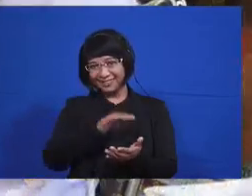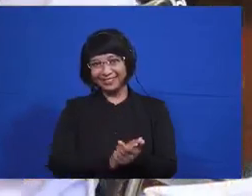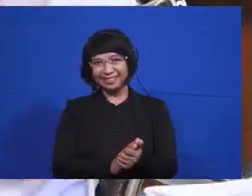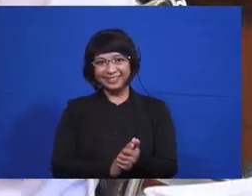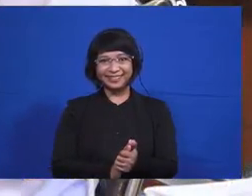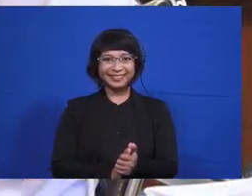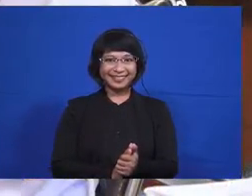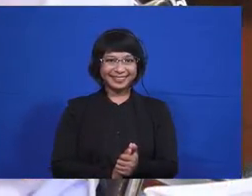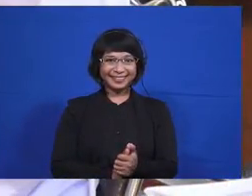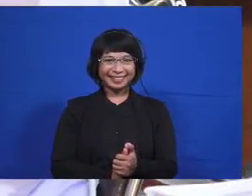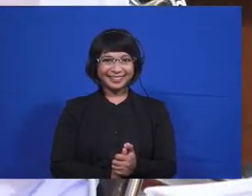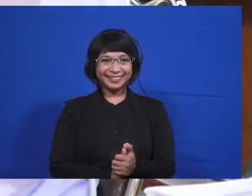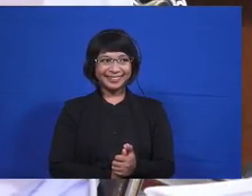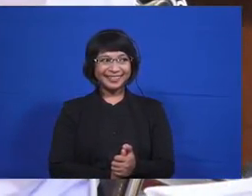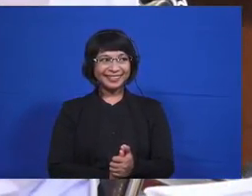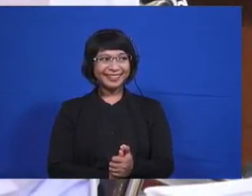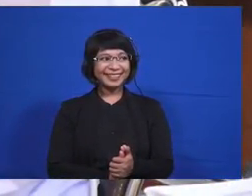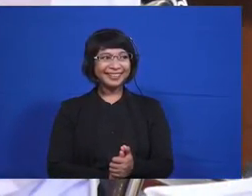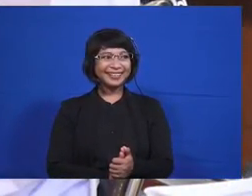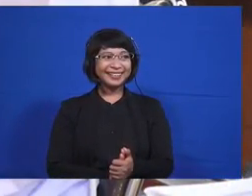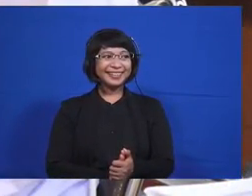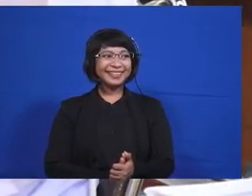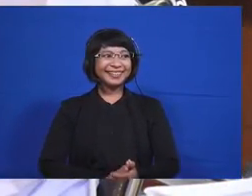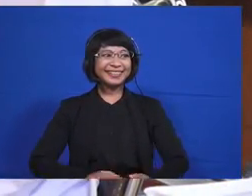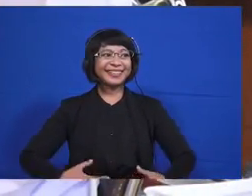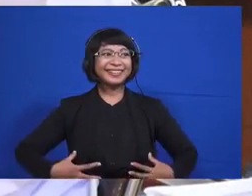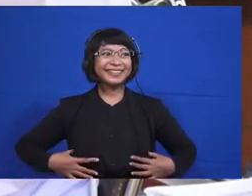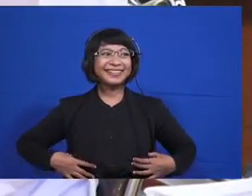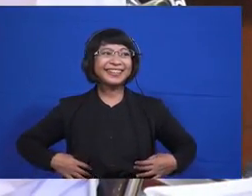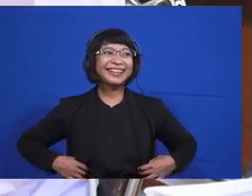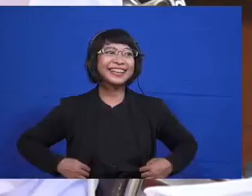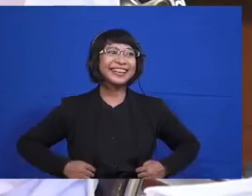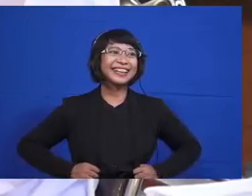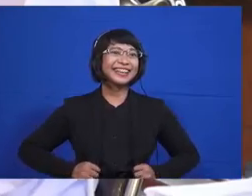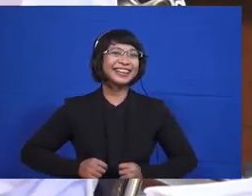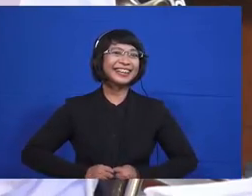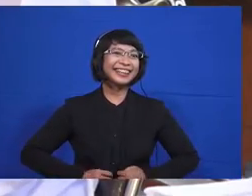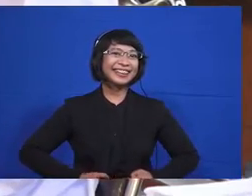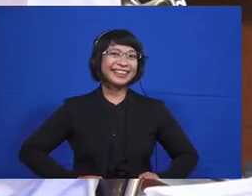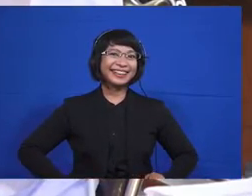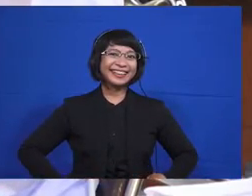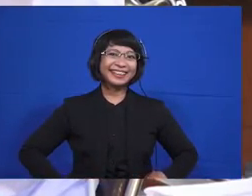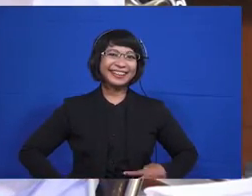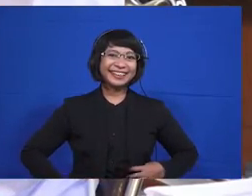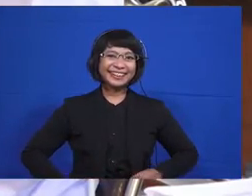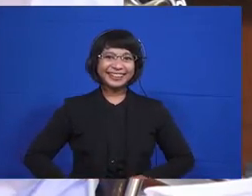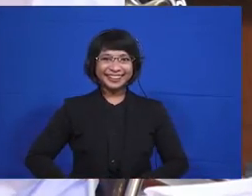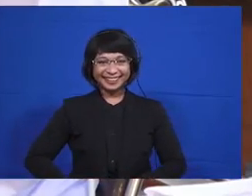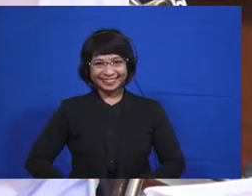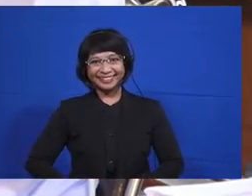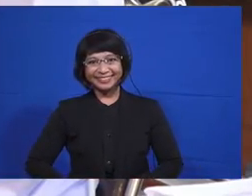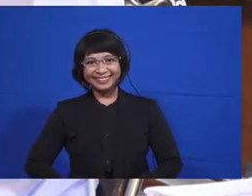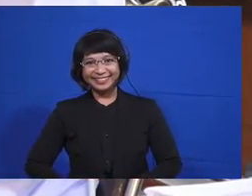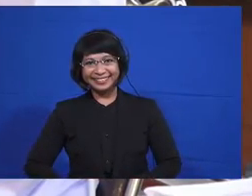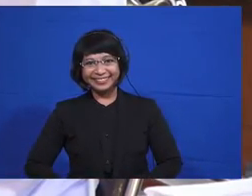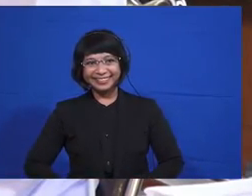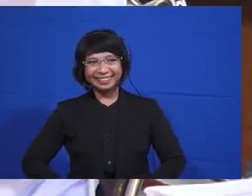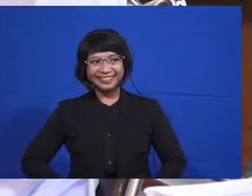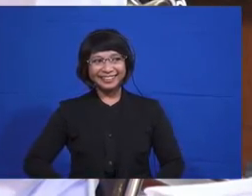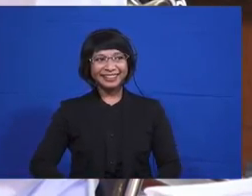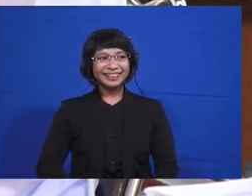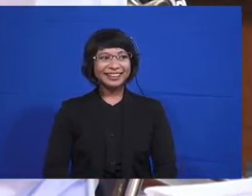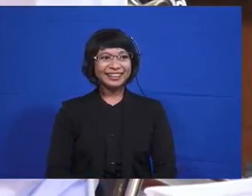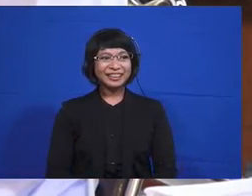punya? Enggak punya. Iya, kasihan ya romonya enggak punya malan ya. Karena